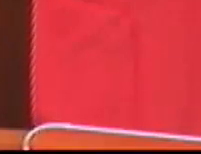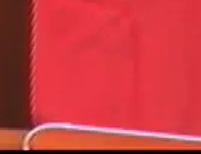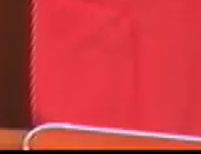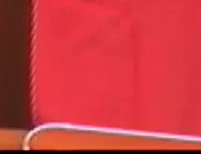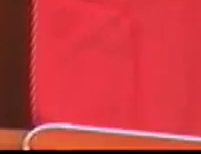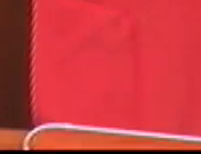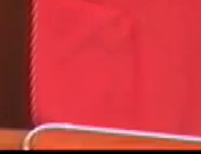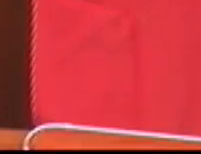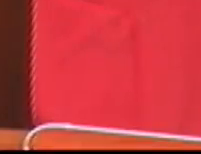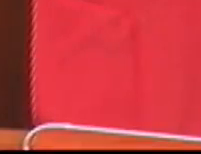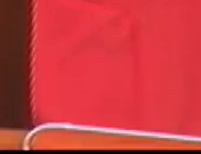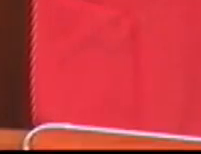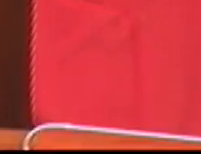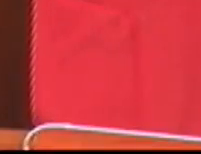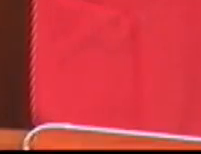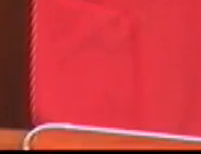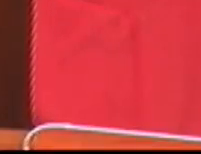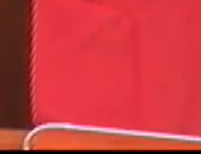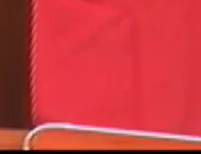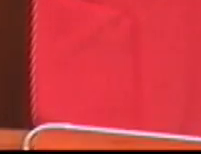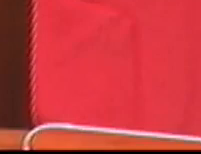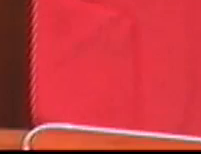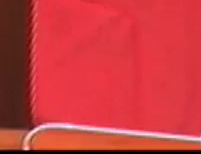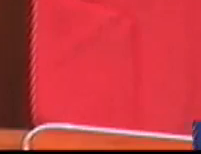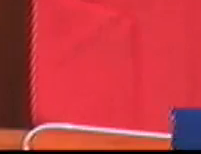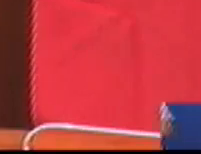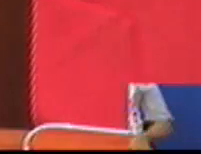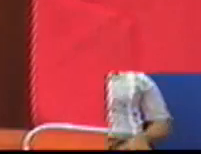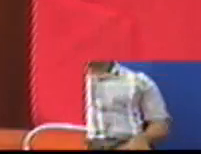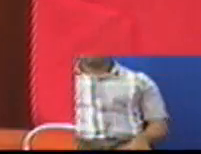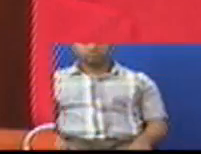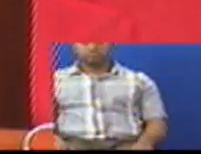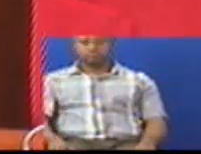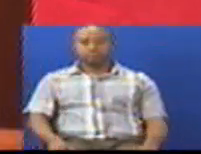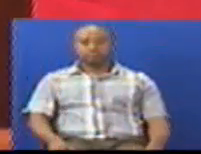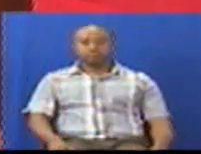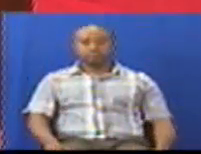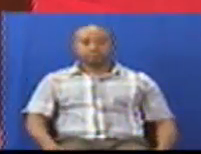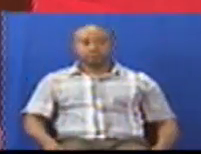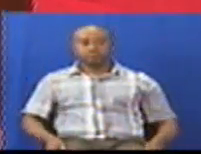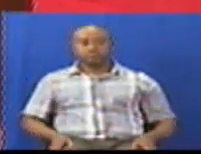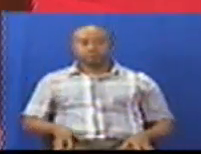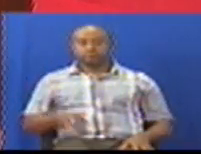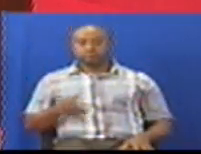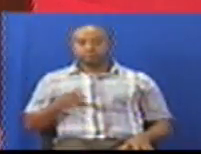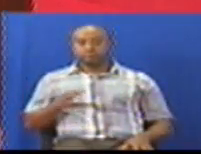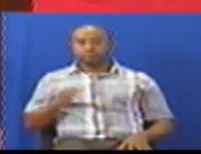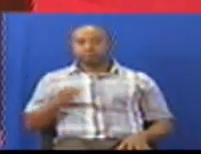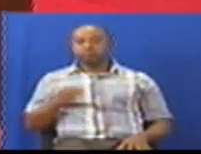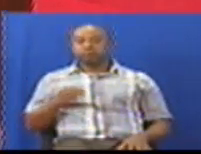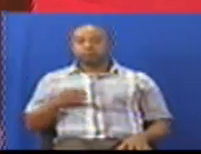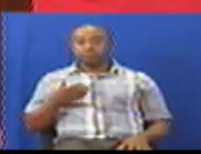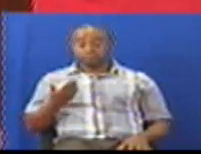katika hotuba ya waziri nimeipitia kwa ufupi kabisa, lakini sikuona